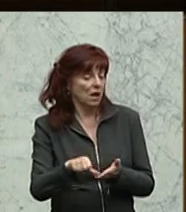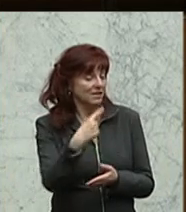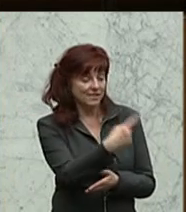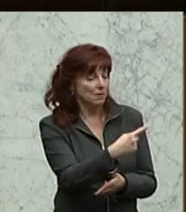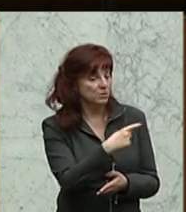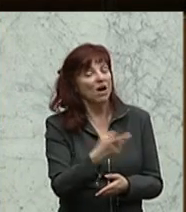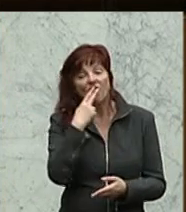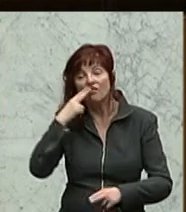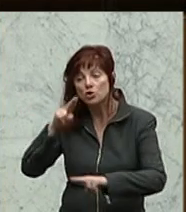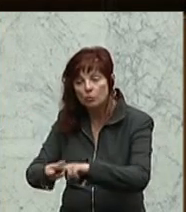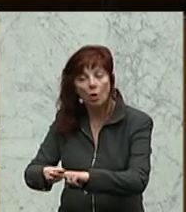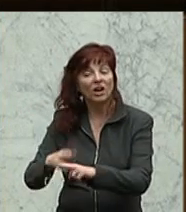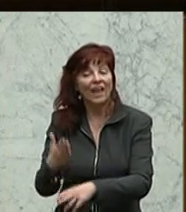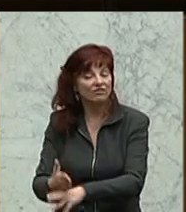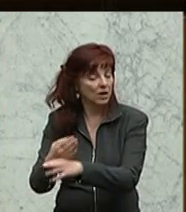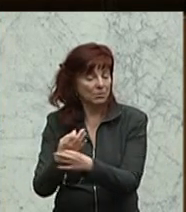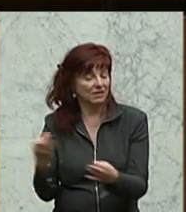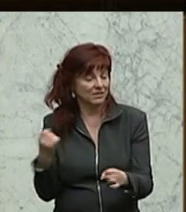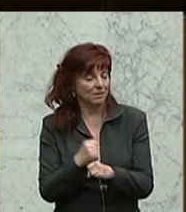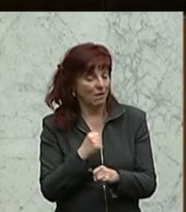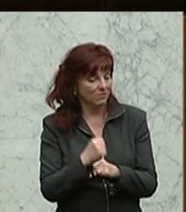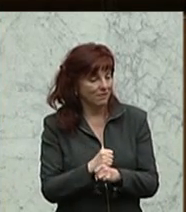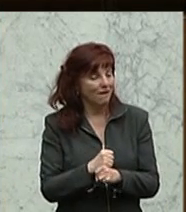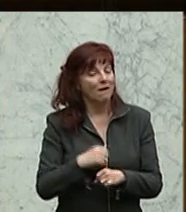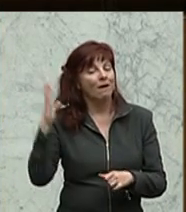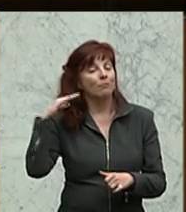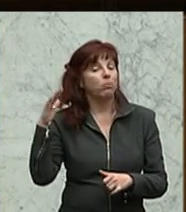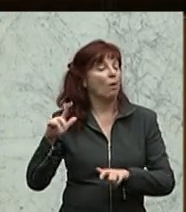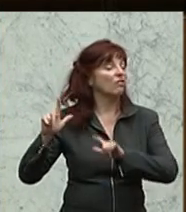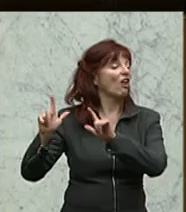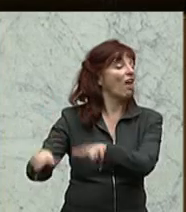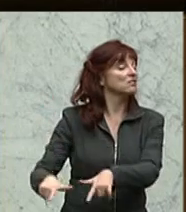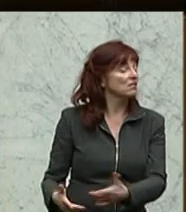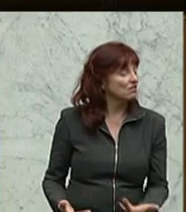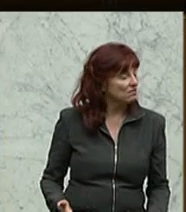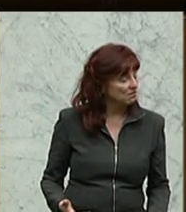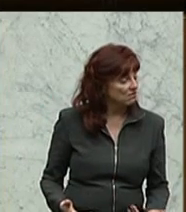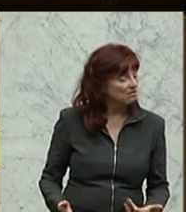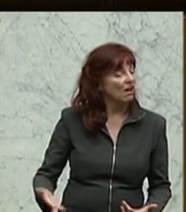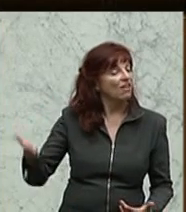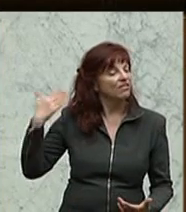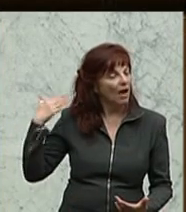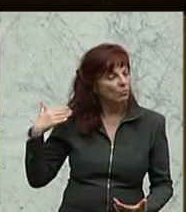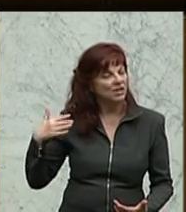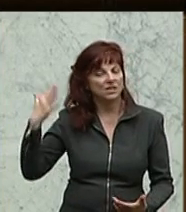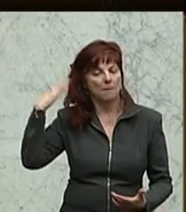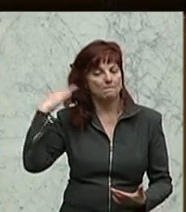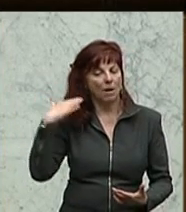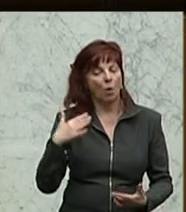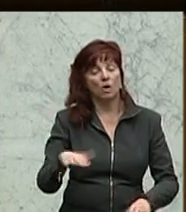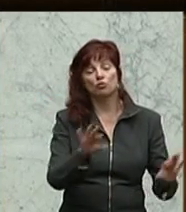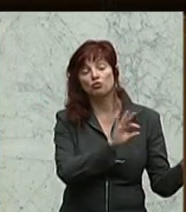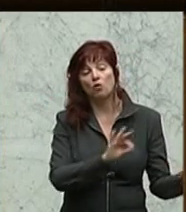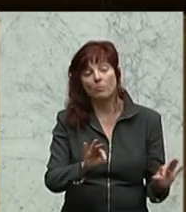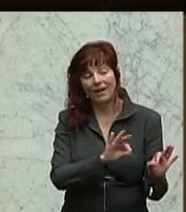Bauern angetan. Und Sie haben die Bauern im Stich gelassen, als es darum ging, die Bauern rechtzeitig darauf vorzubereiten, dass das